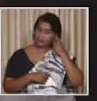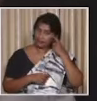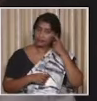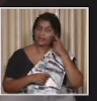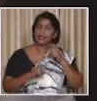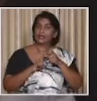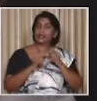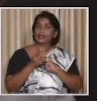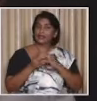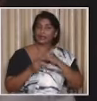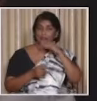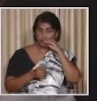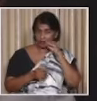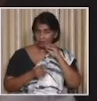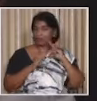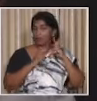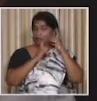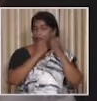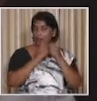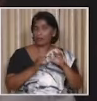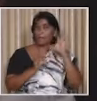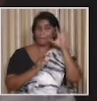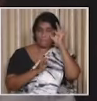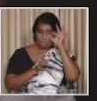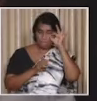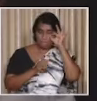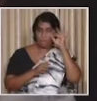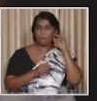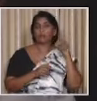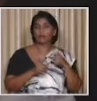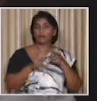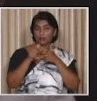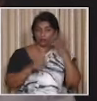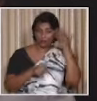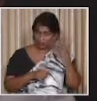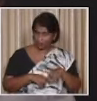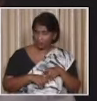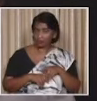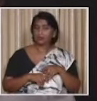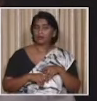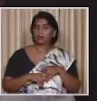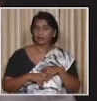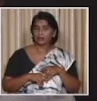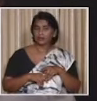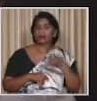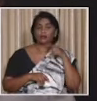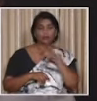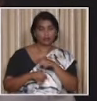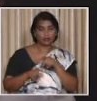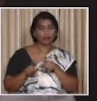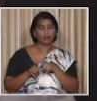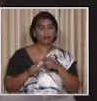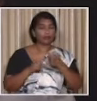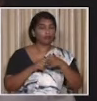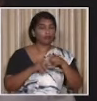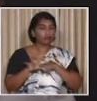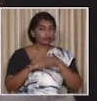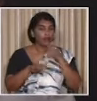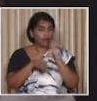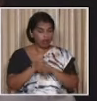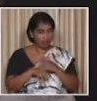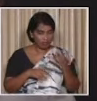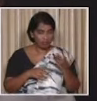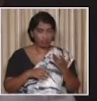ඩීඑස් සේනානායක මැතිතුමාගෙන් පටන් ගත්තාම බණ්ඩාරනායක මහත්තයා වෙඩි කාලා මැරෙනකොට ඒකට මූලාශ්‍රය හොයාගන්න බැරි